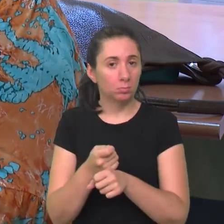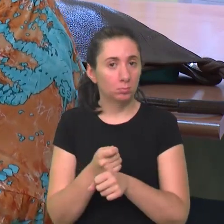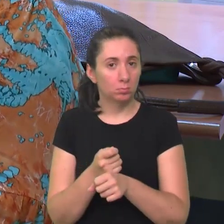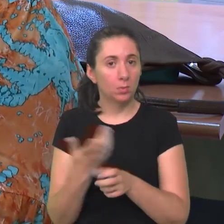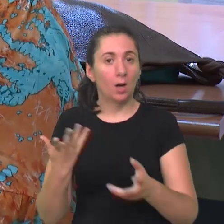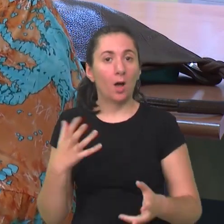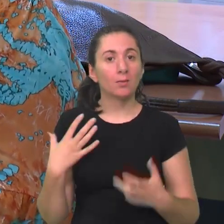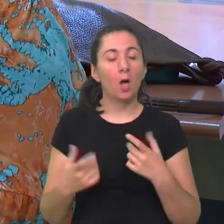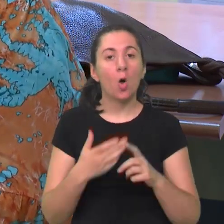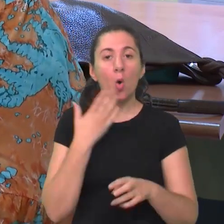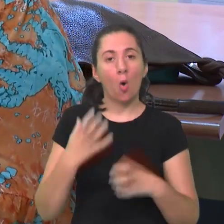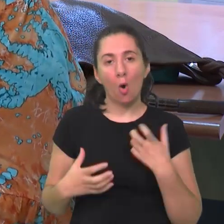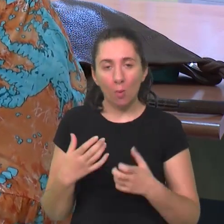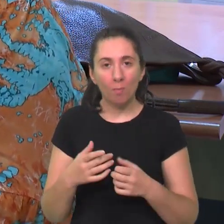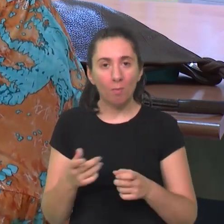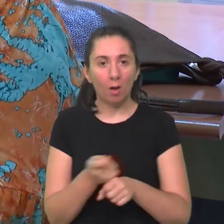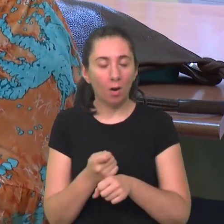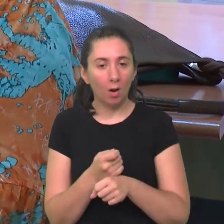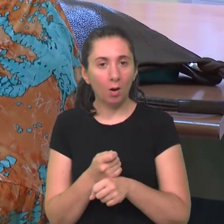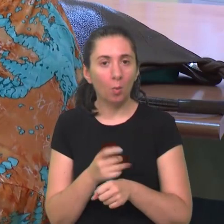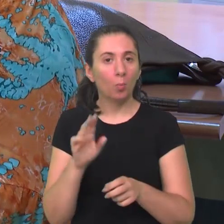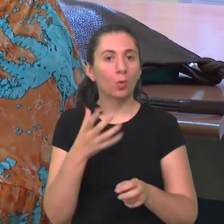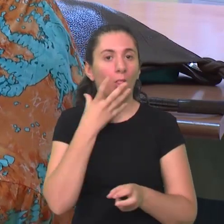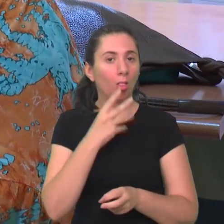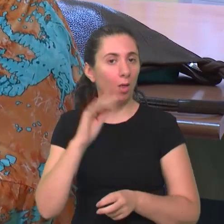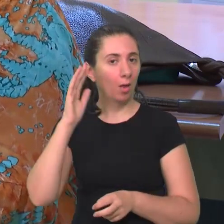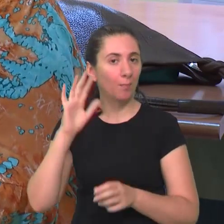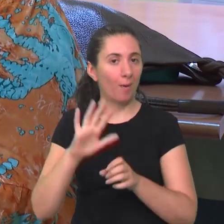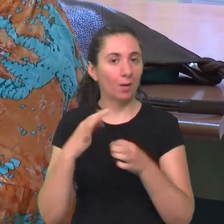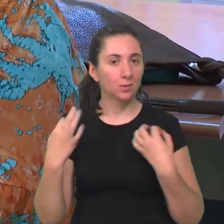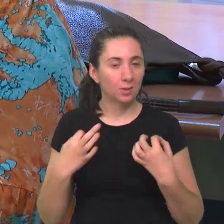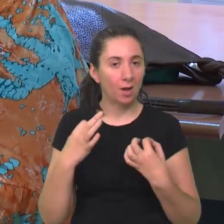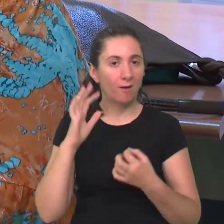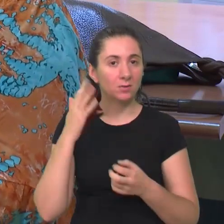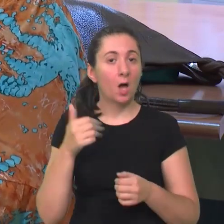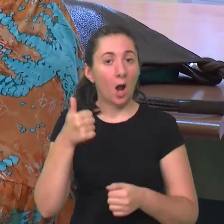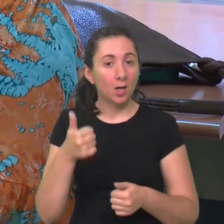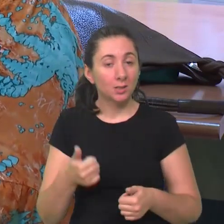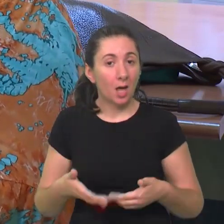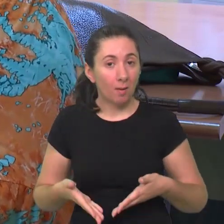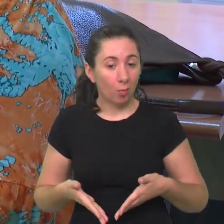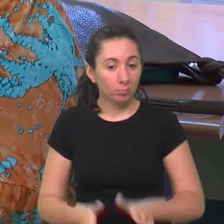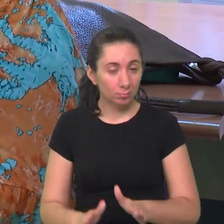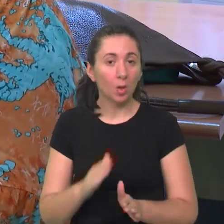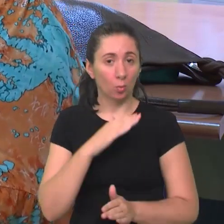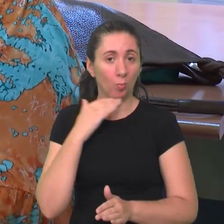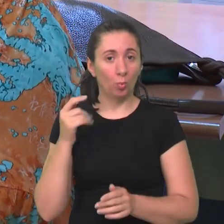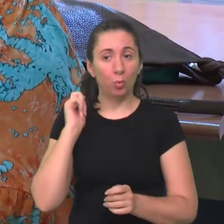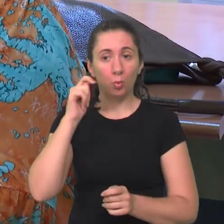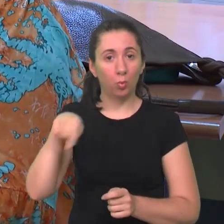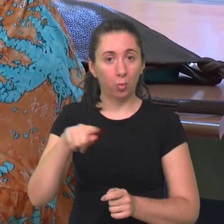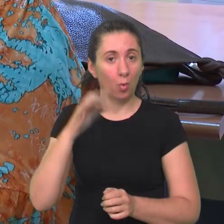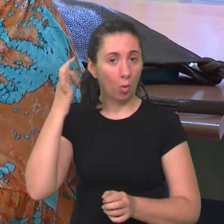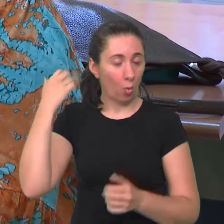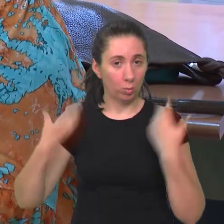utjecajem hormona bude lijepa, zdrava, sjajna i baš onako kako treba biti. Ali nakon samog poroda vrlo često